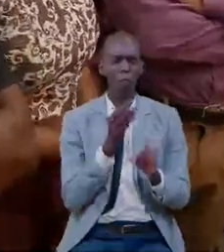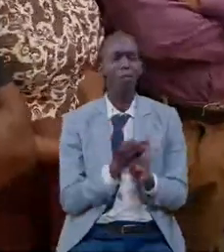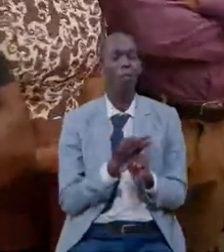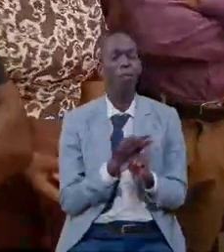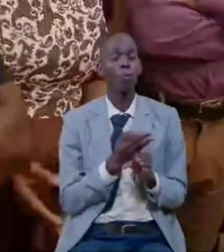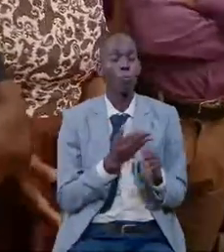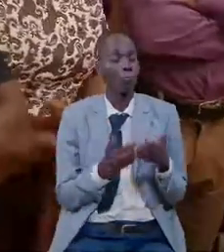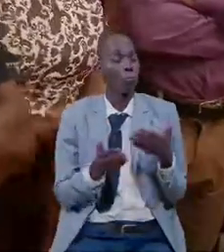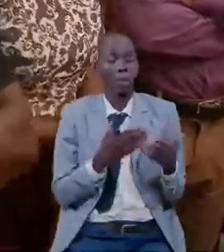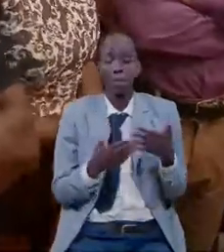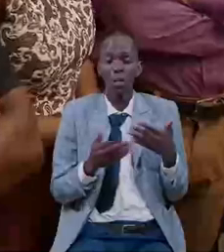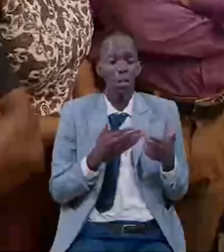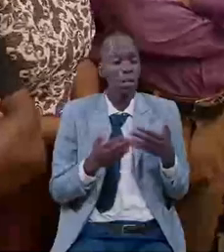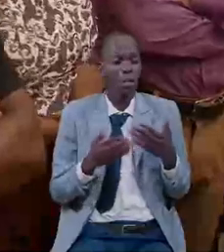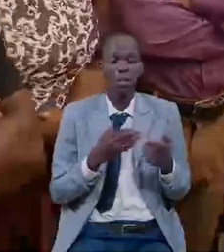Comme ce qu'ils font,